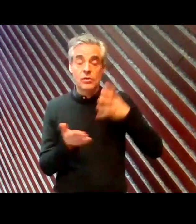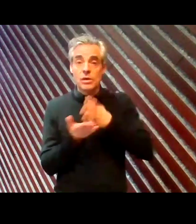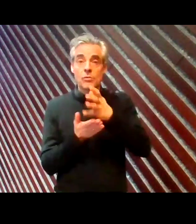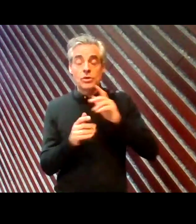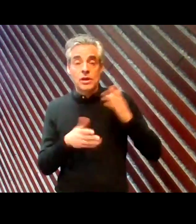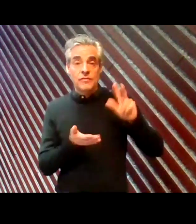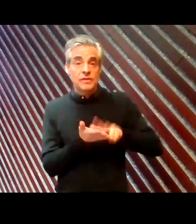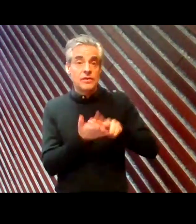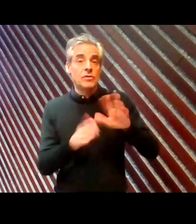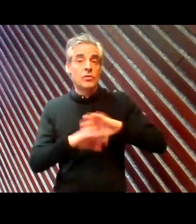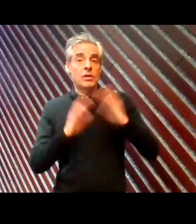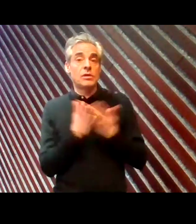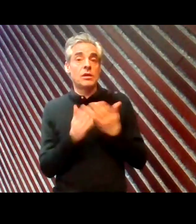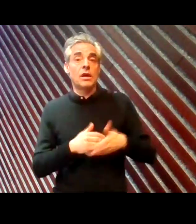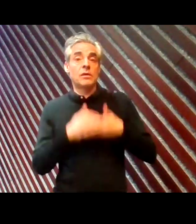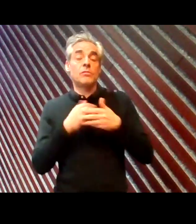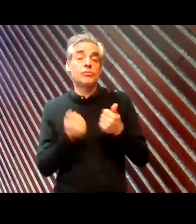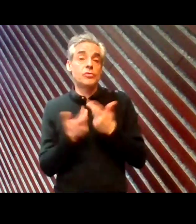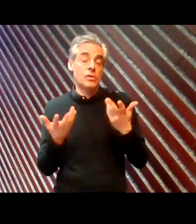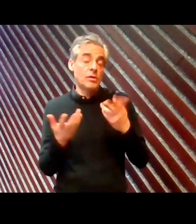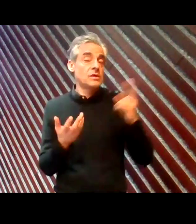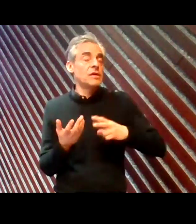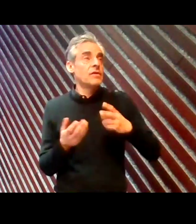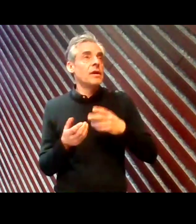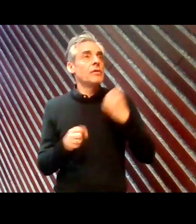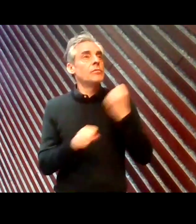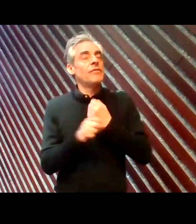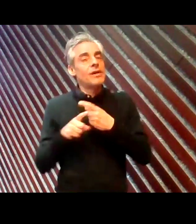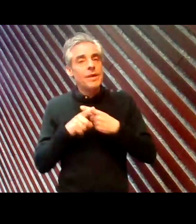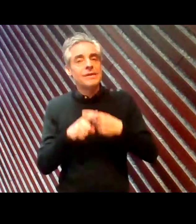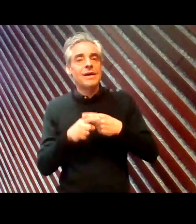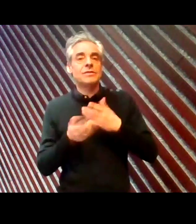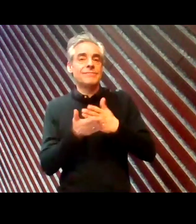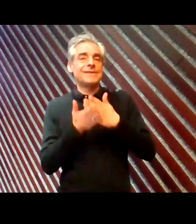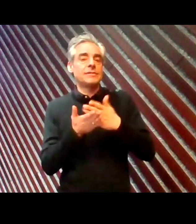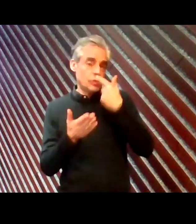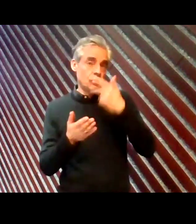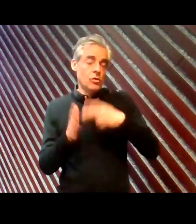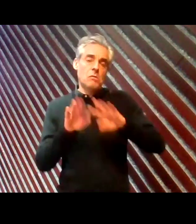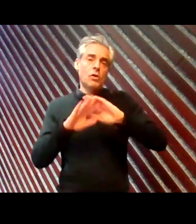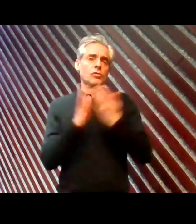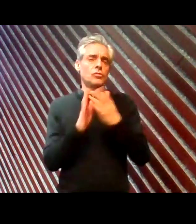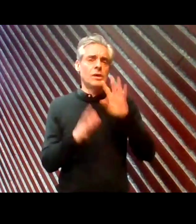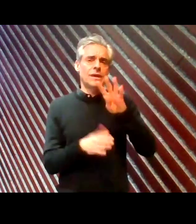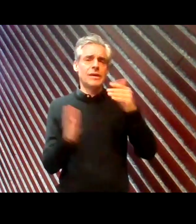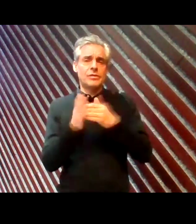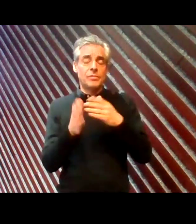sont passés avant on en a soutenu certains et c'est vrai qu'il y a cette idée de mutualiser nous à peu près on a référencé 4 000